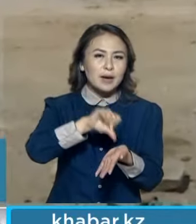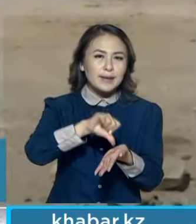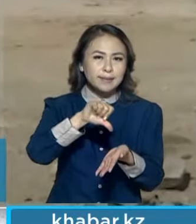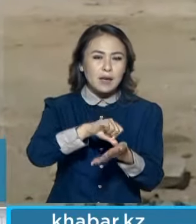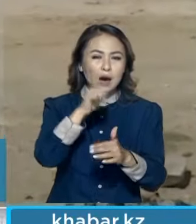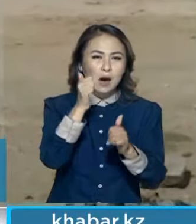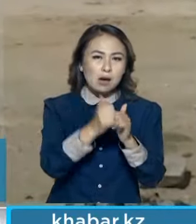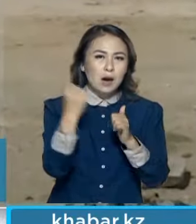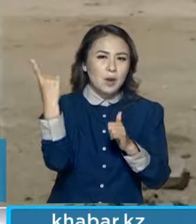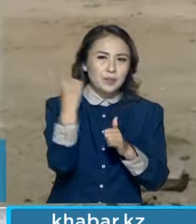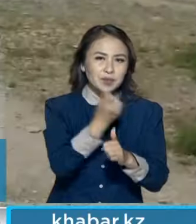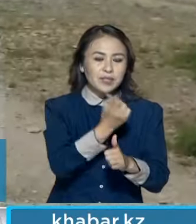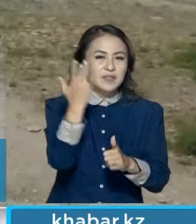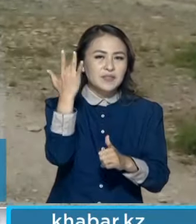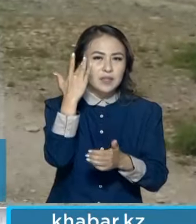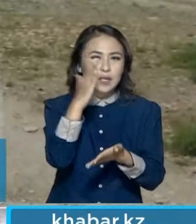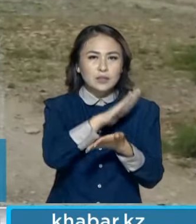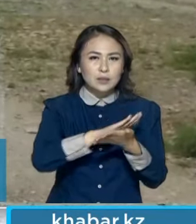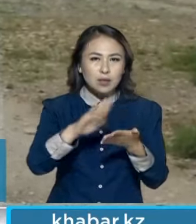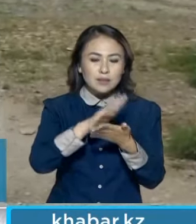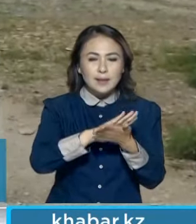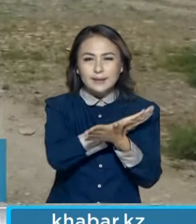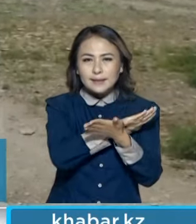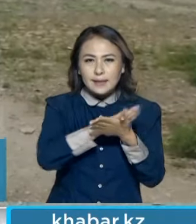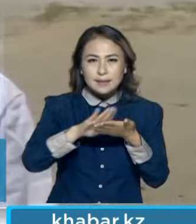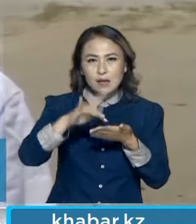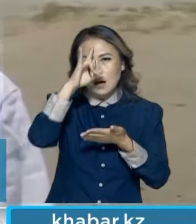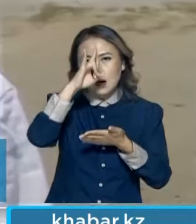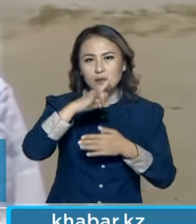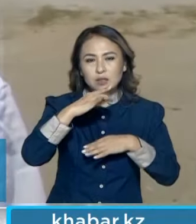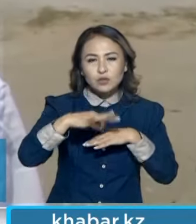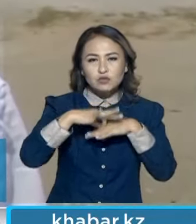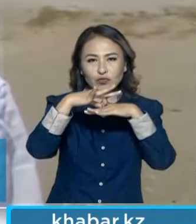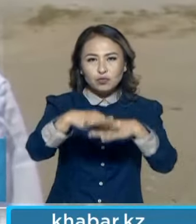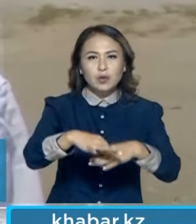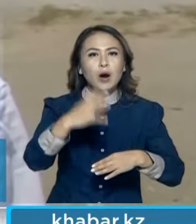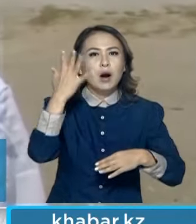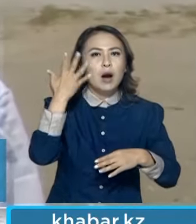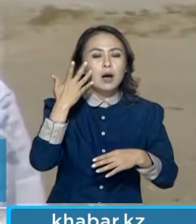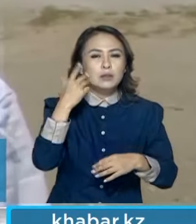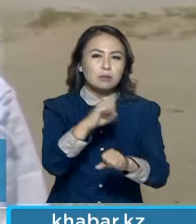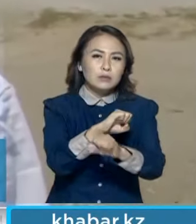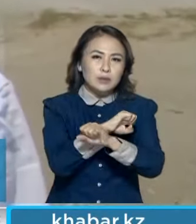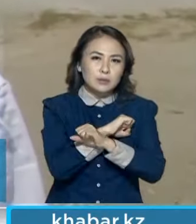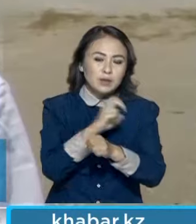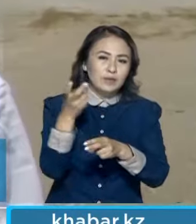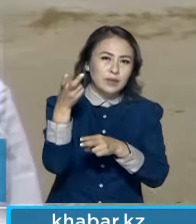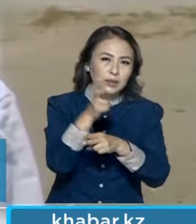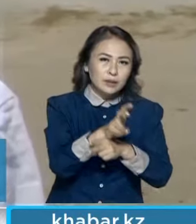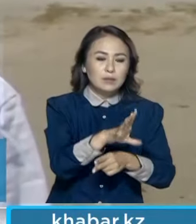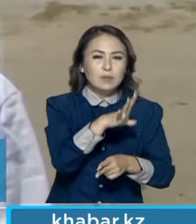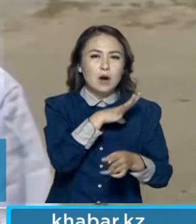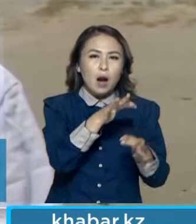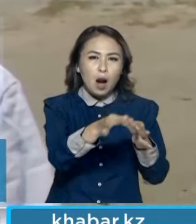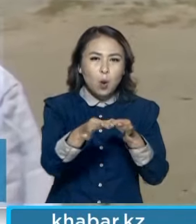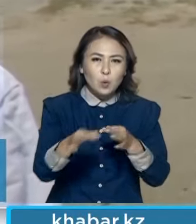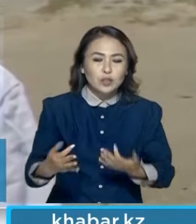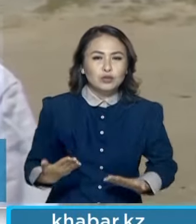апта сайын осындай тазалық жұмыстарын таза Қазақстан бойынша жүргізіп отырамыз. Теріс Ащыбұлақ аймағына демалуға келген аудан